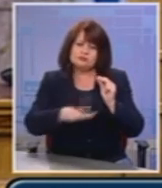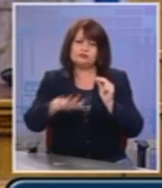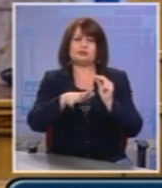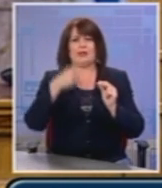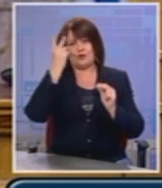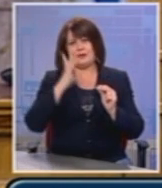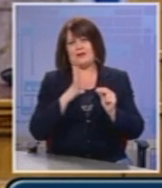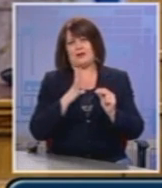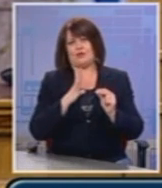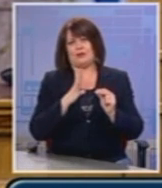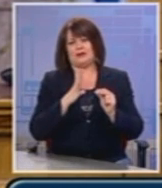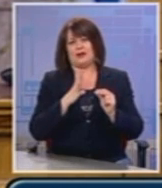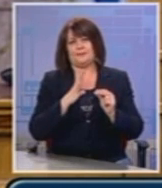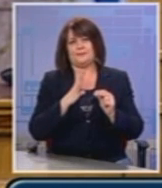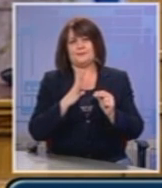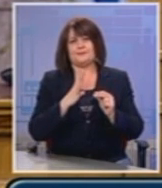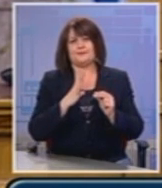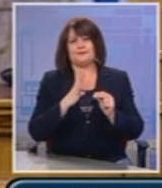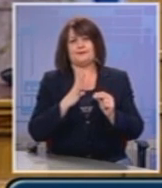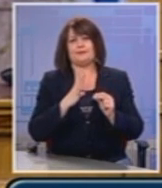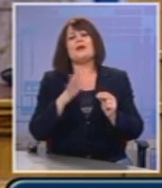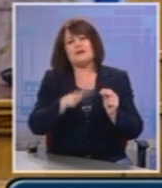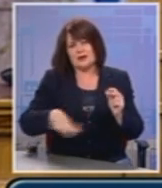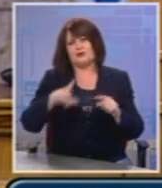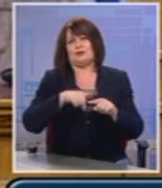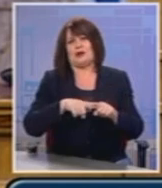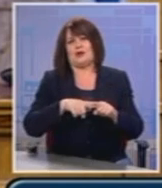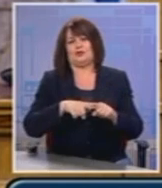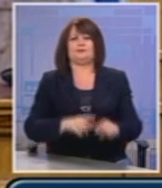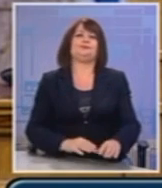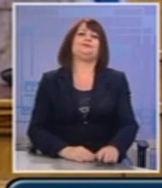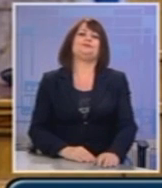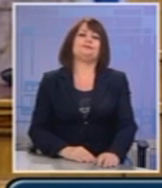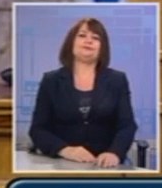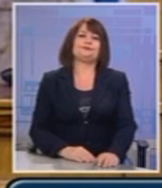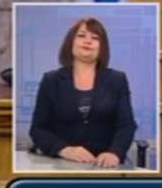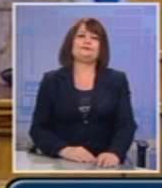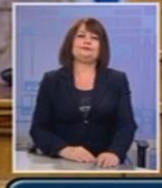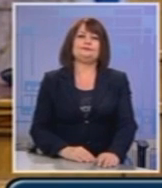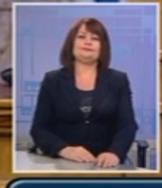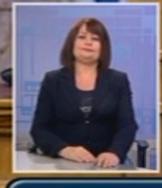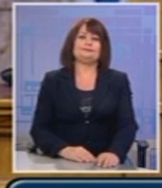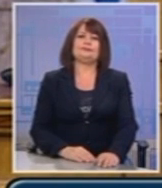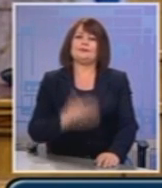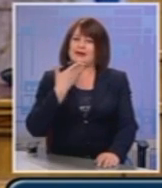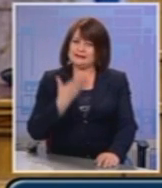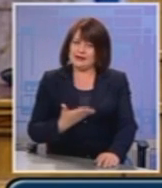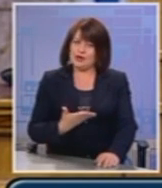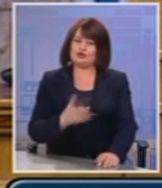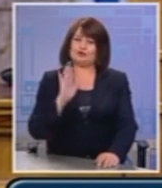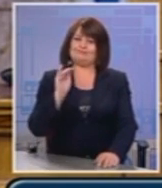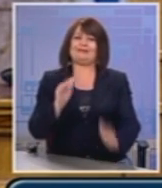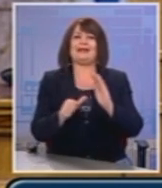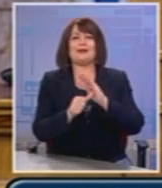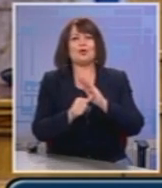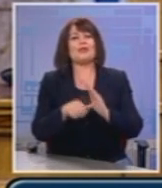ανθρώπινα δικαιώματα για τον ελληνικό λαό εδώ θα ολοκληρώσω κυρία πρόεδρε και θα